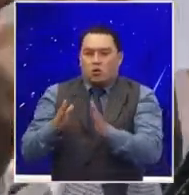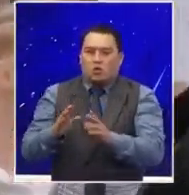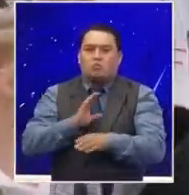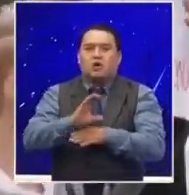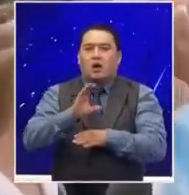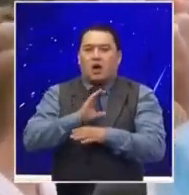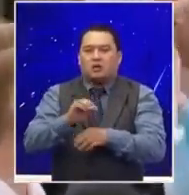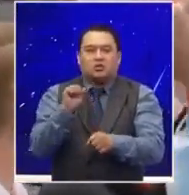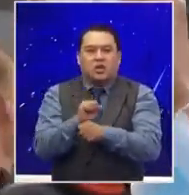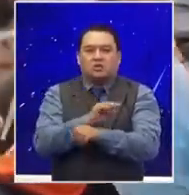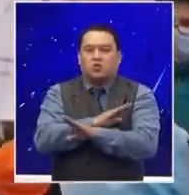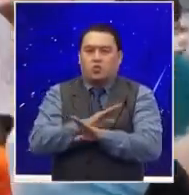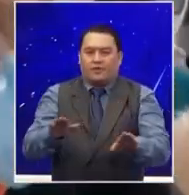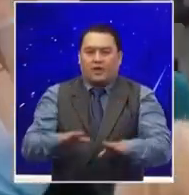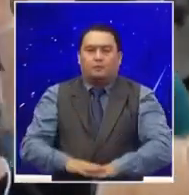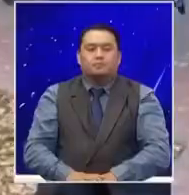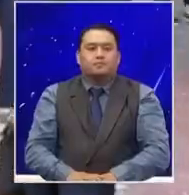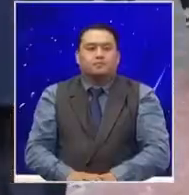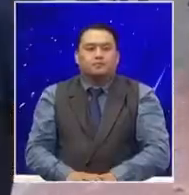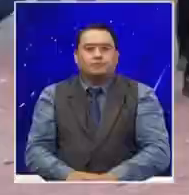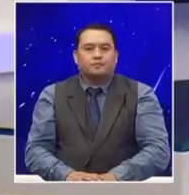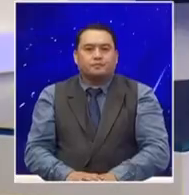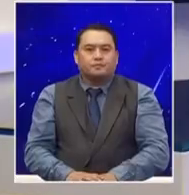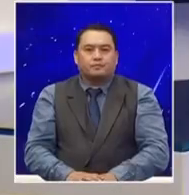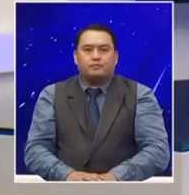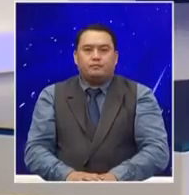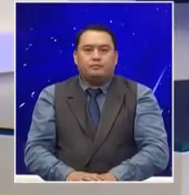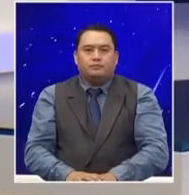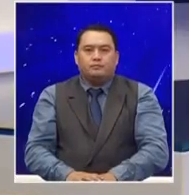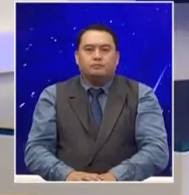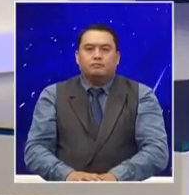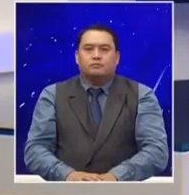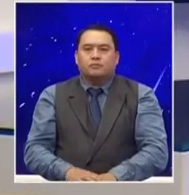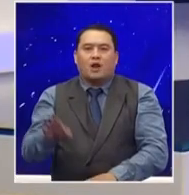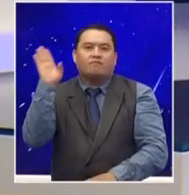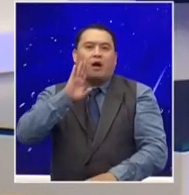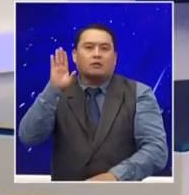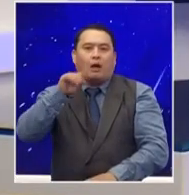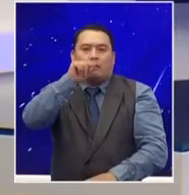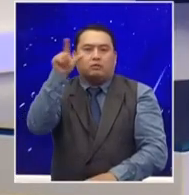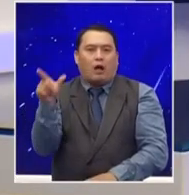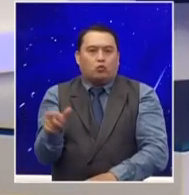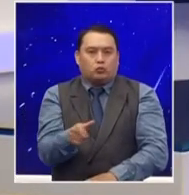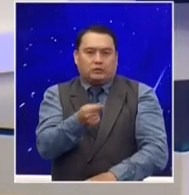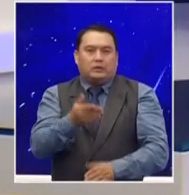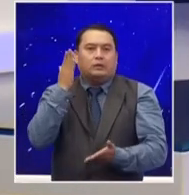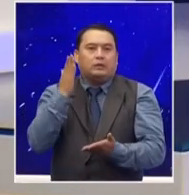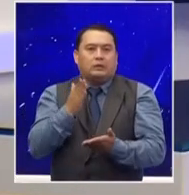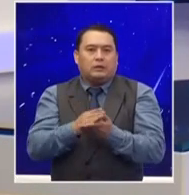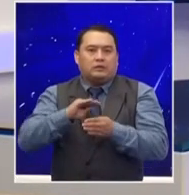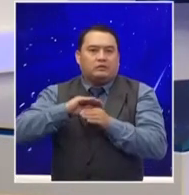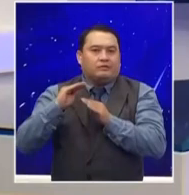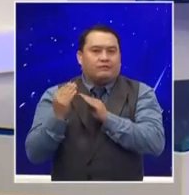и производство не остановлено. Вода на Луне присутствует не только в тени